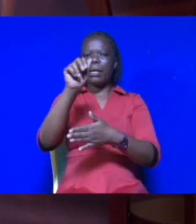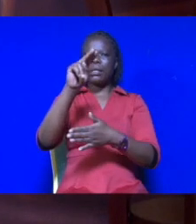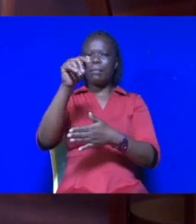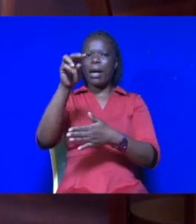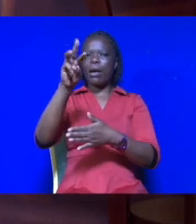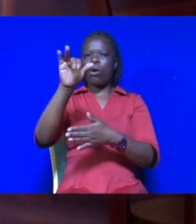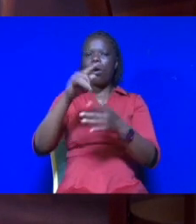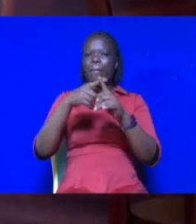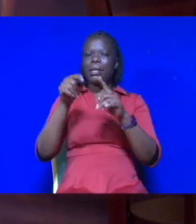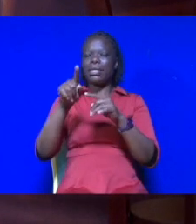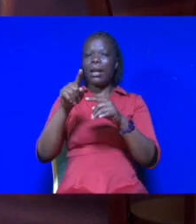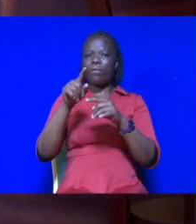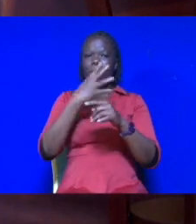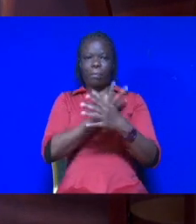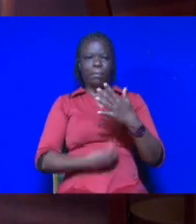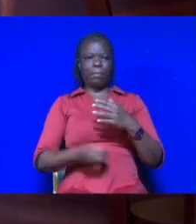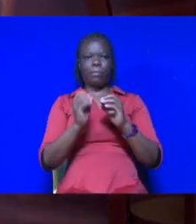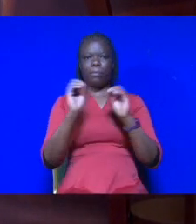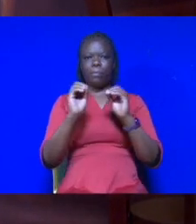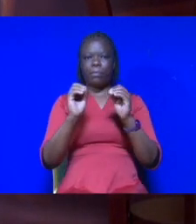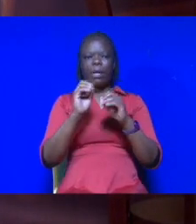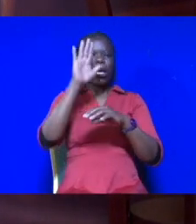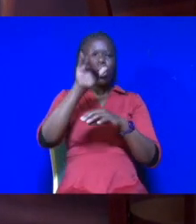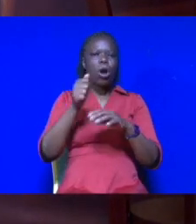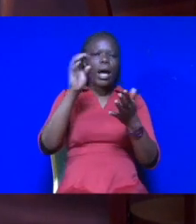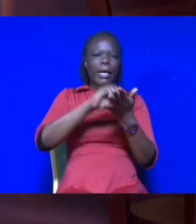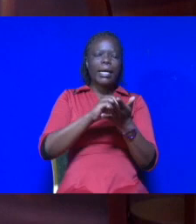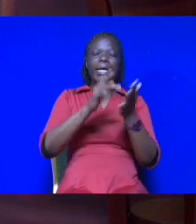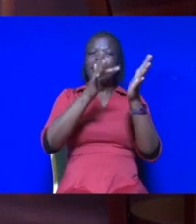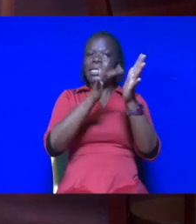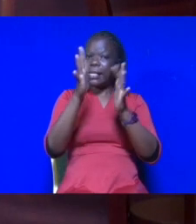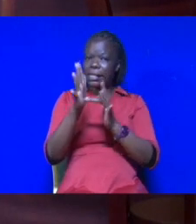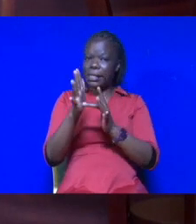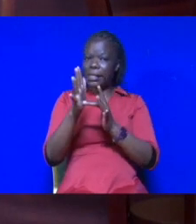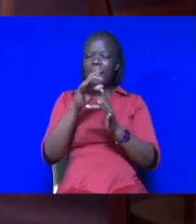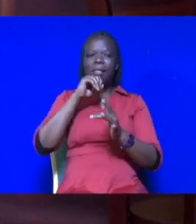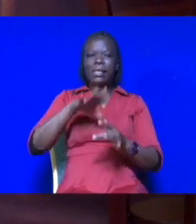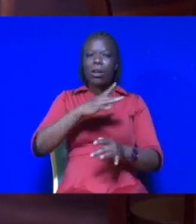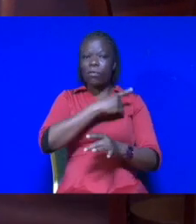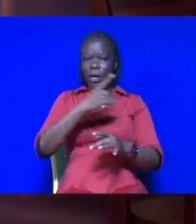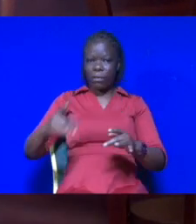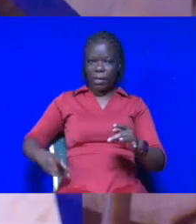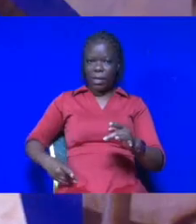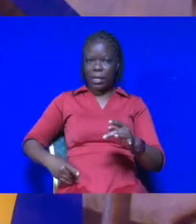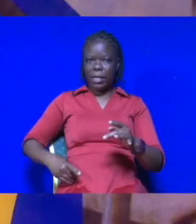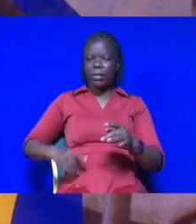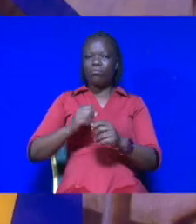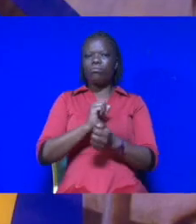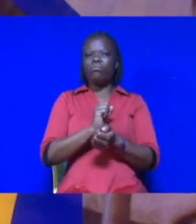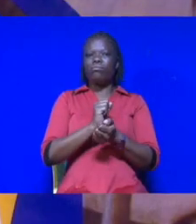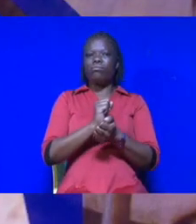lakini Bartimayo hakukufa moyo. Akamuita tena, "Yesu, mwana wa Daudi,